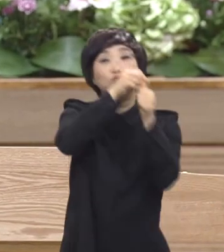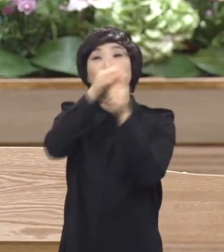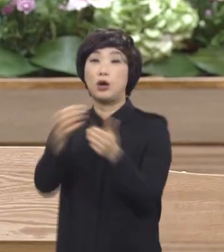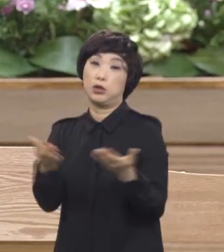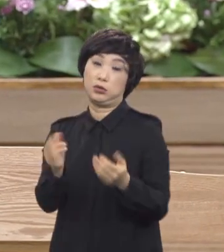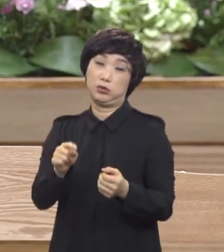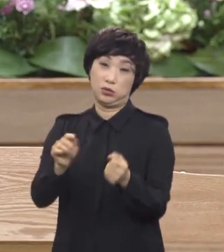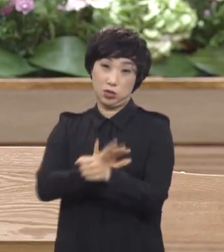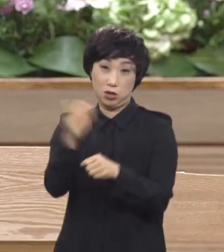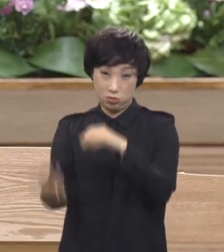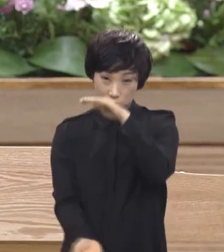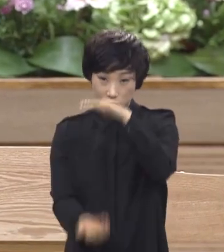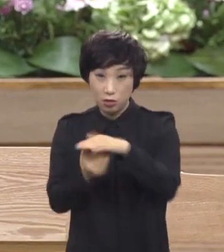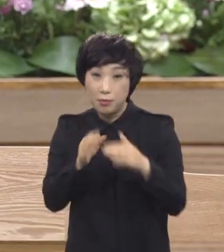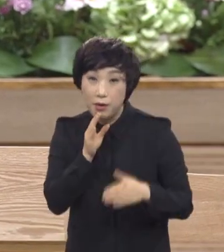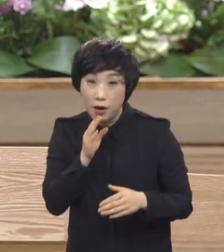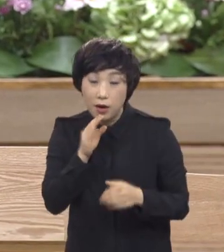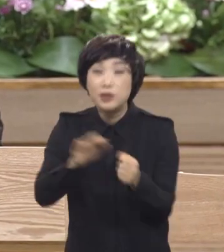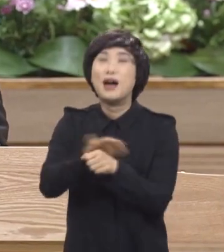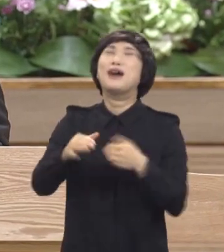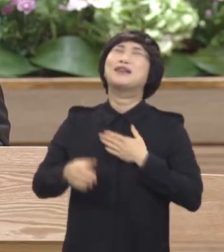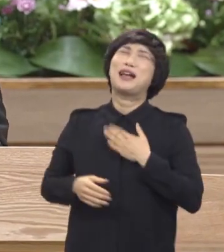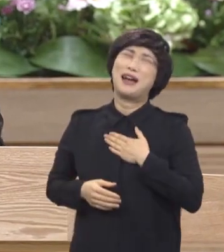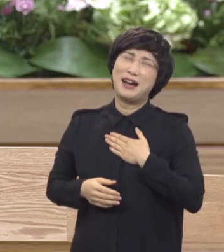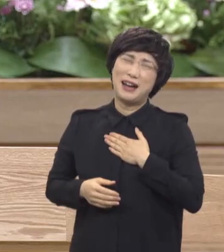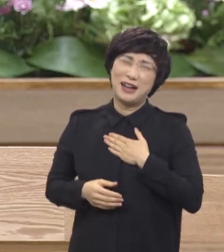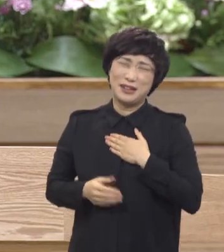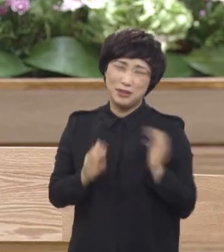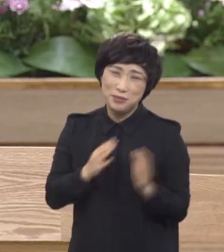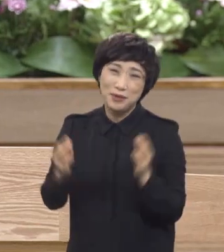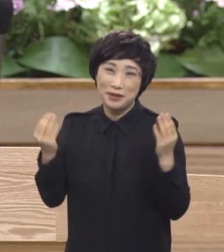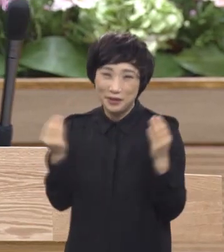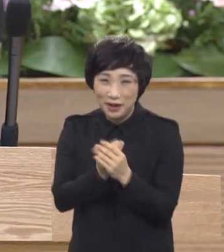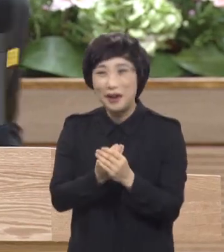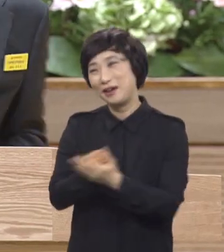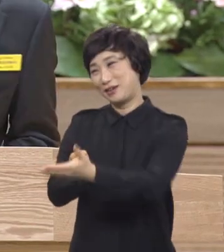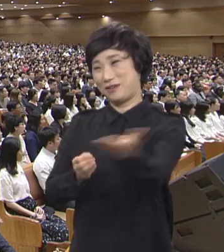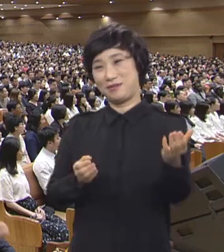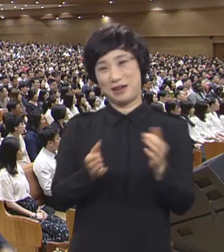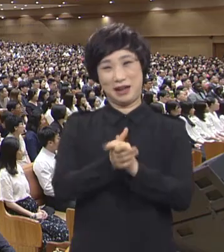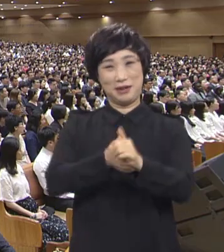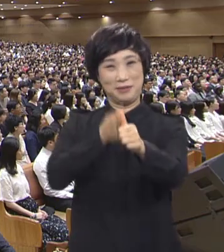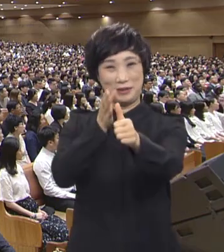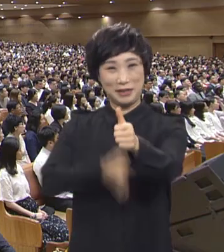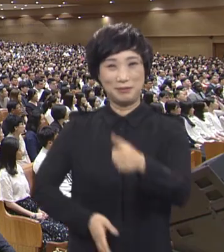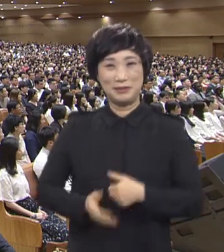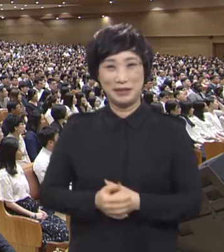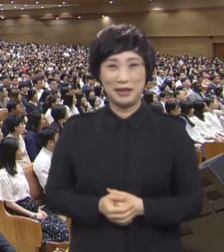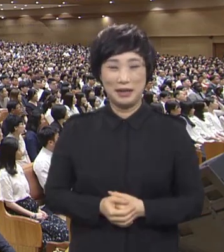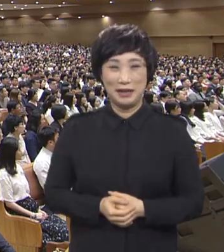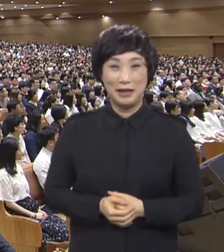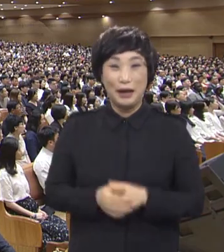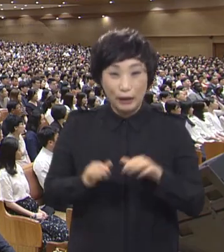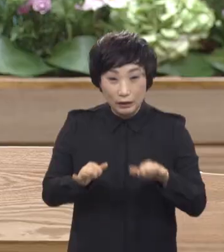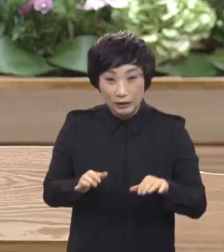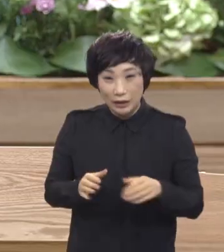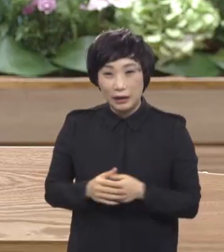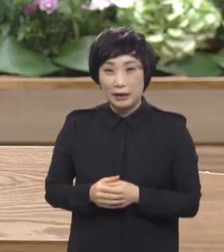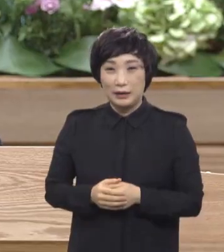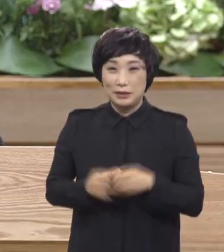그 사랑이 내 안에 장전된 사람 아멘합시다 그런데 왜